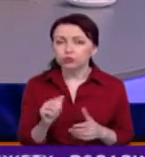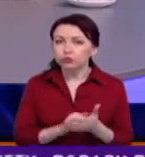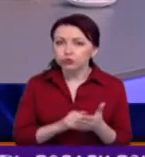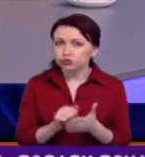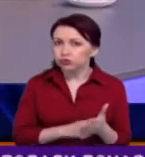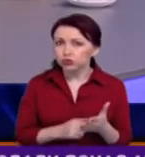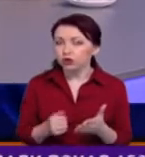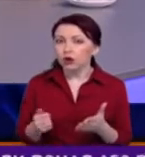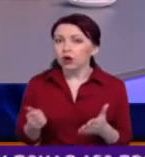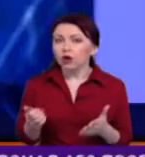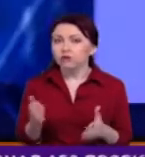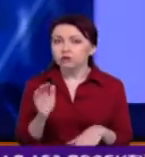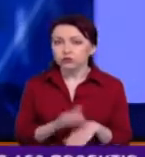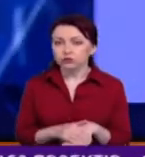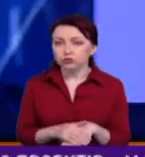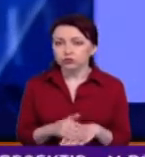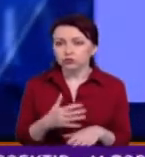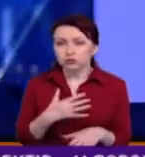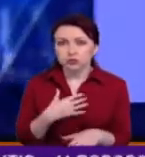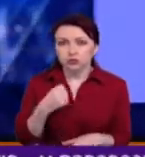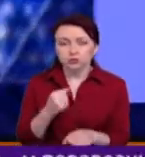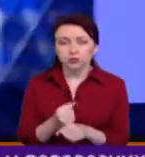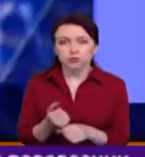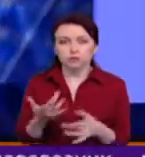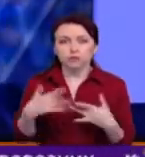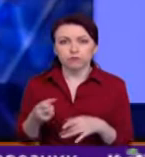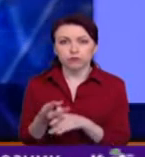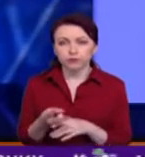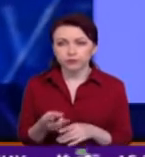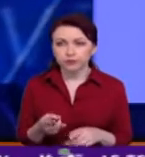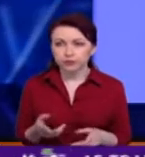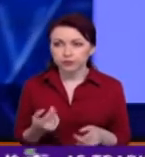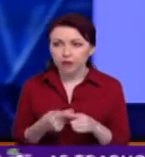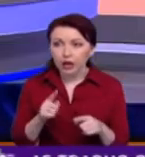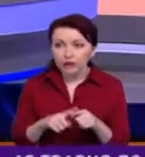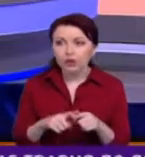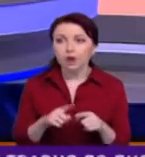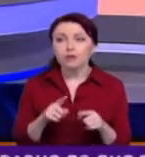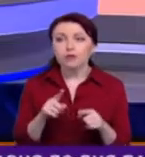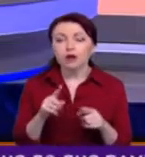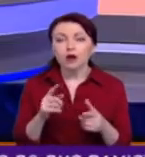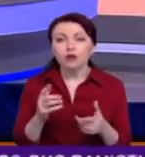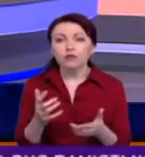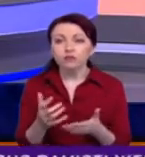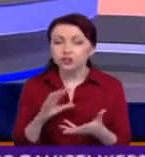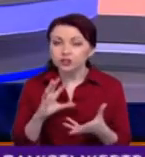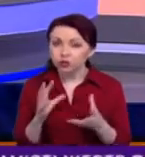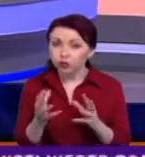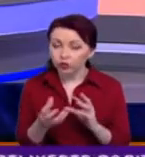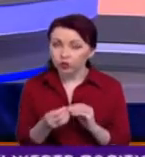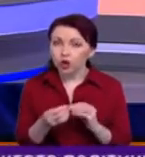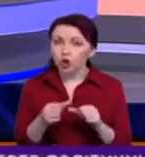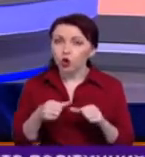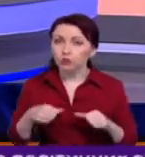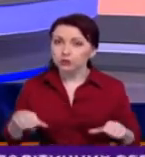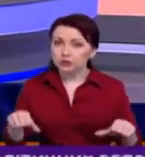підставою для фактично дисциплінарного... Став висновок комісії з регламенту та етики, яка правильно знайшла в його роботі системні істотні порушення. Ну, було